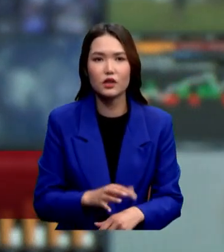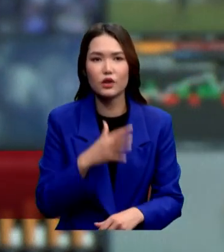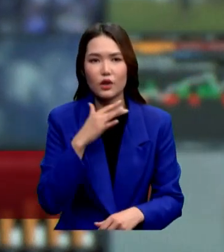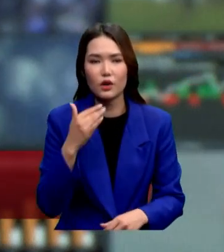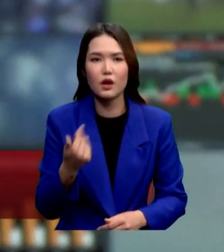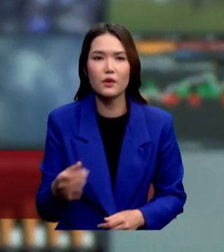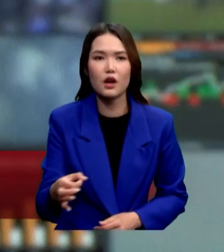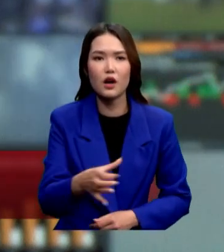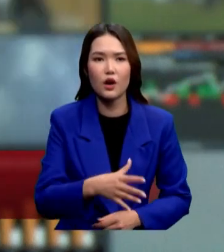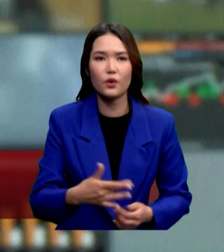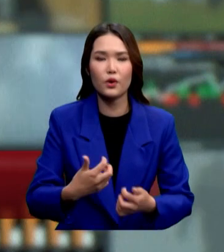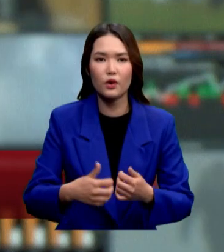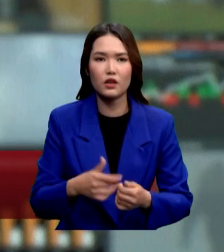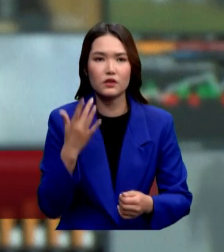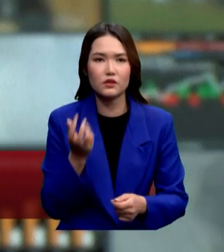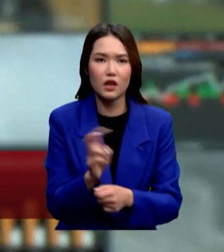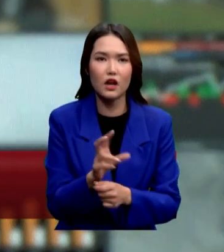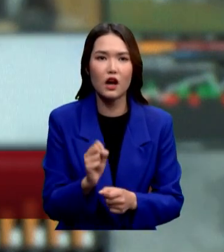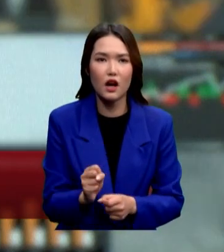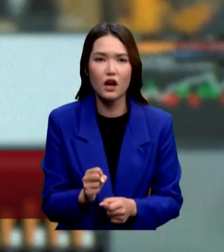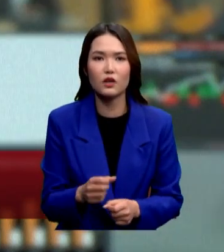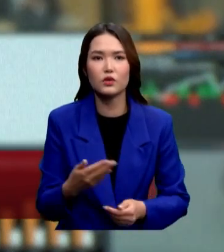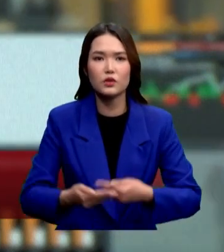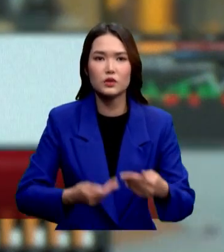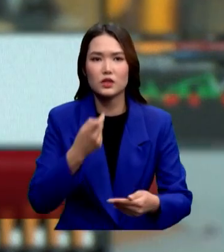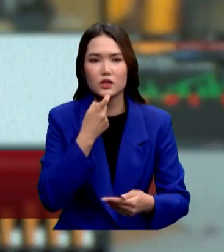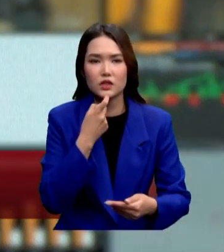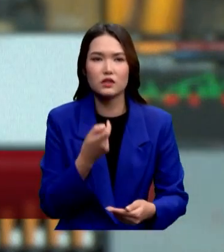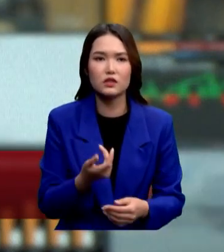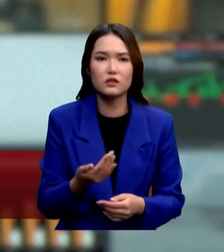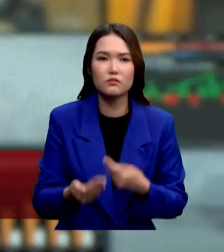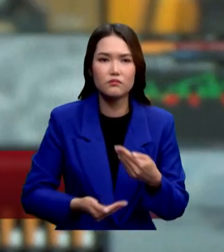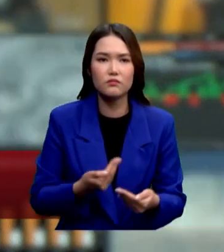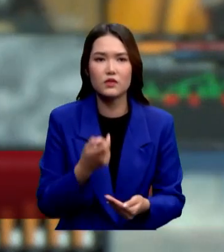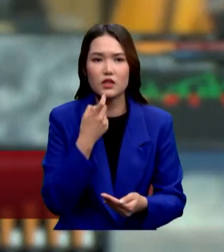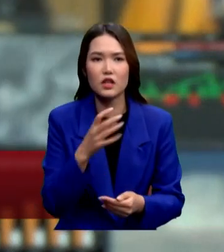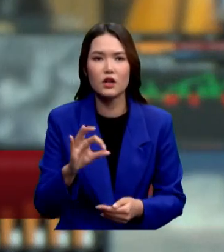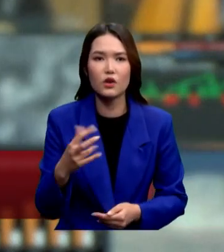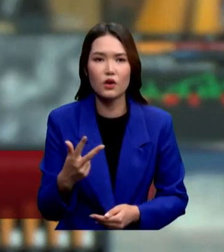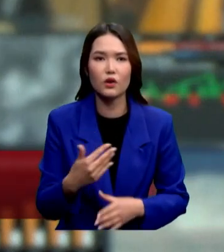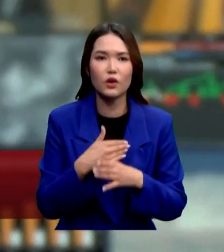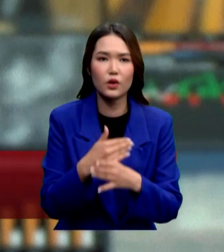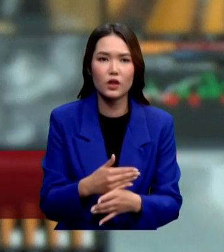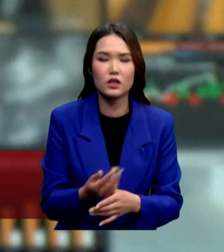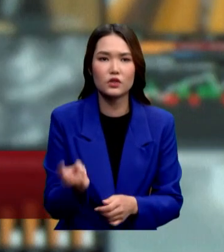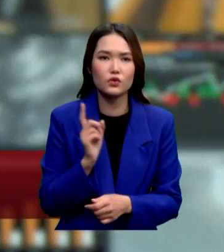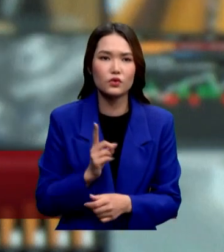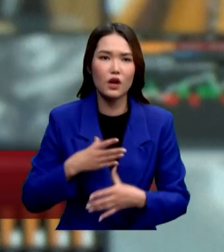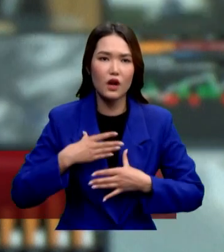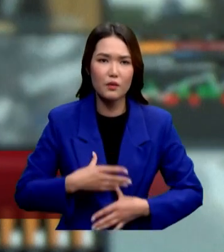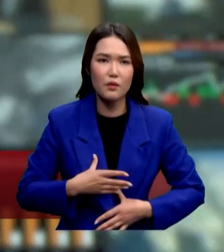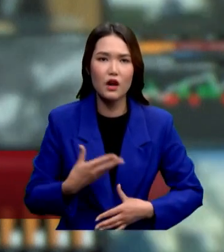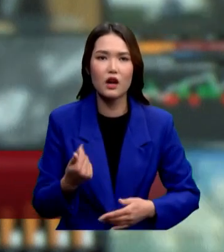сүйретіліп, аудан орталықтарына сабылады. Ал аяғымен жүруге шамасы келмегендер сағаттап жедел жәрдем көлігін күтуге мәжбүр.